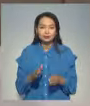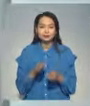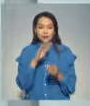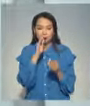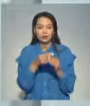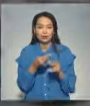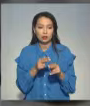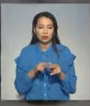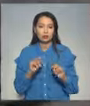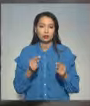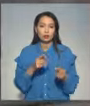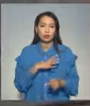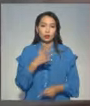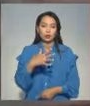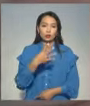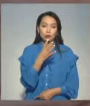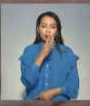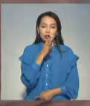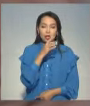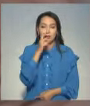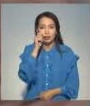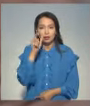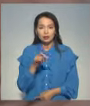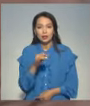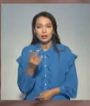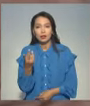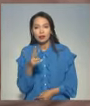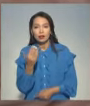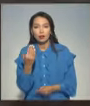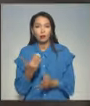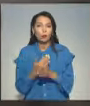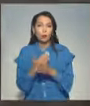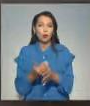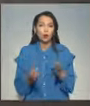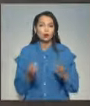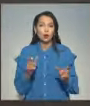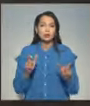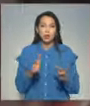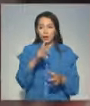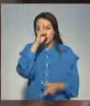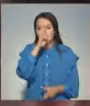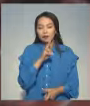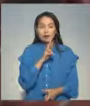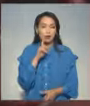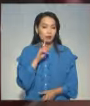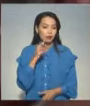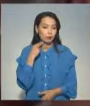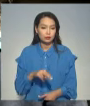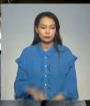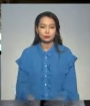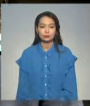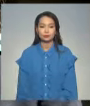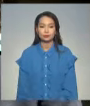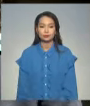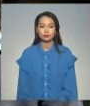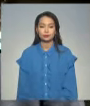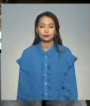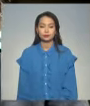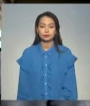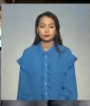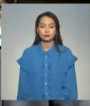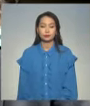тағылды. 54 жастағы азамат пен оның екі сыбайласы сот санкциясымен 2 ай мерзімге қамауға алынды. Занимался